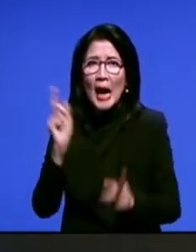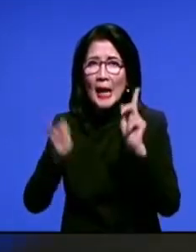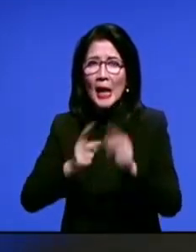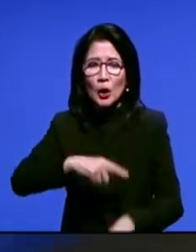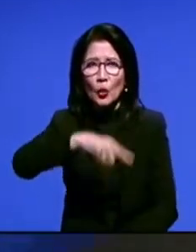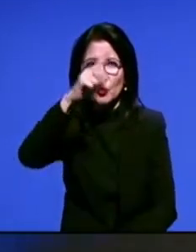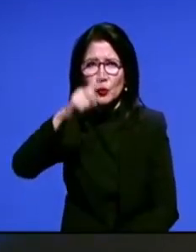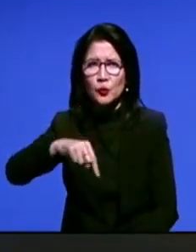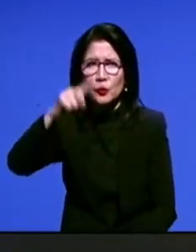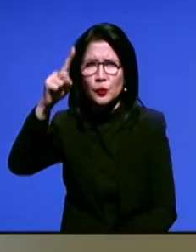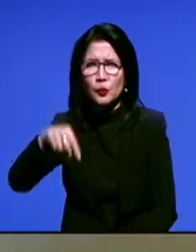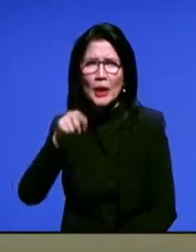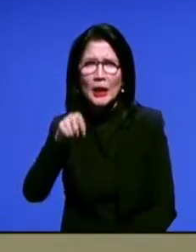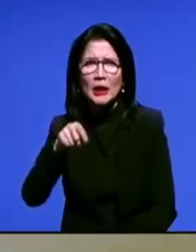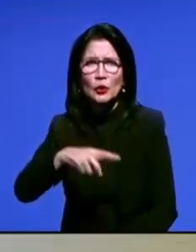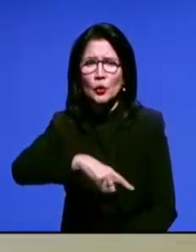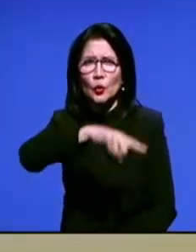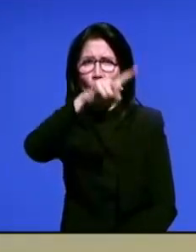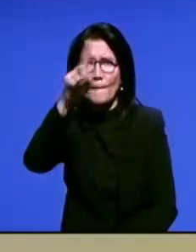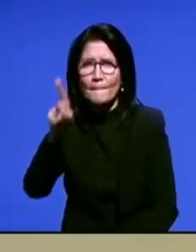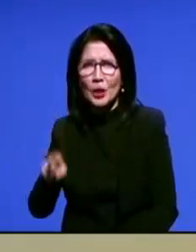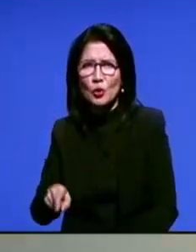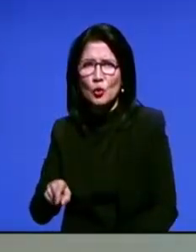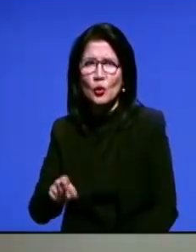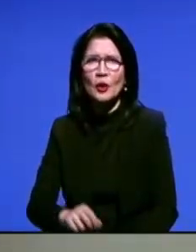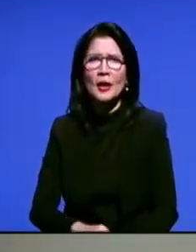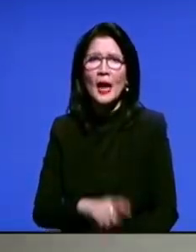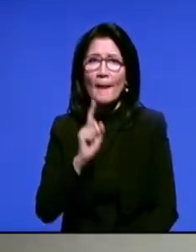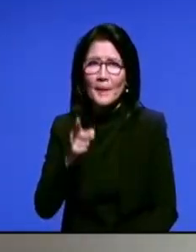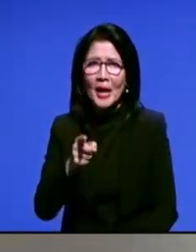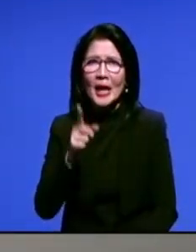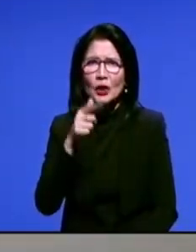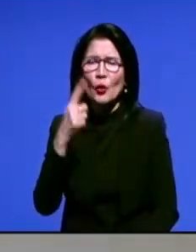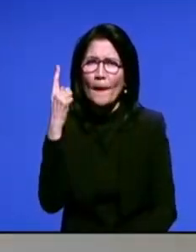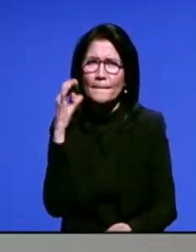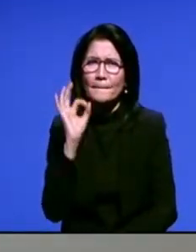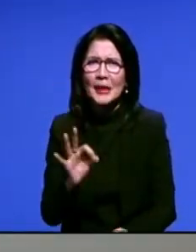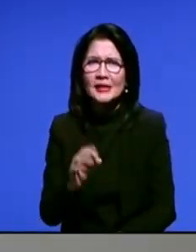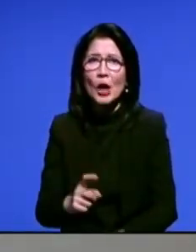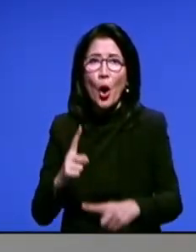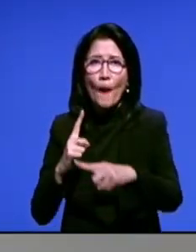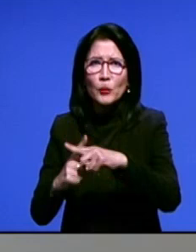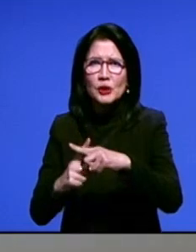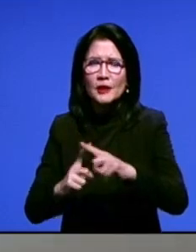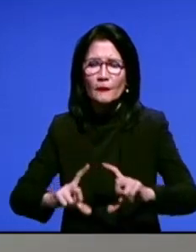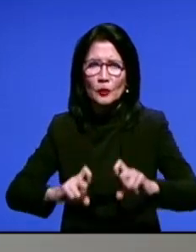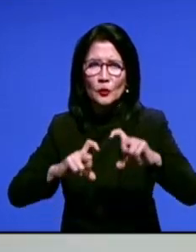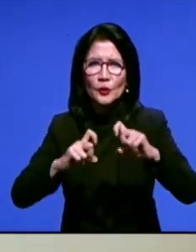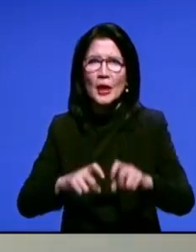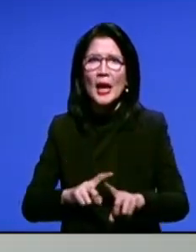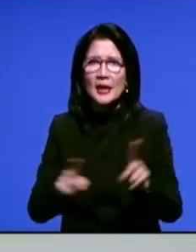dihasilkan spektrofotometri berbentuk kurva melengkung atau sigmoid, maka dapat dipastikan hasilnya positif novel